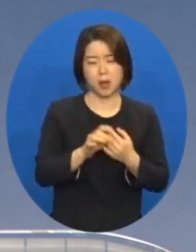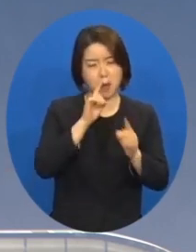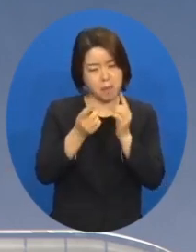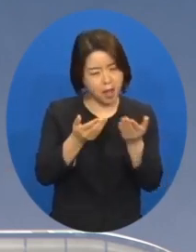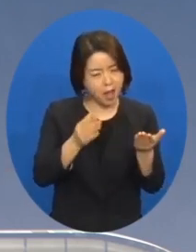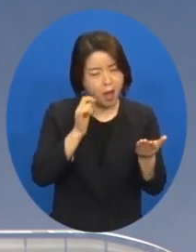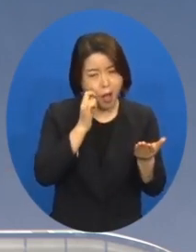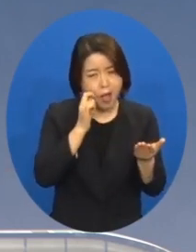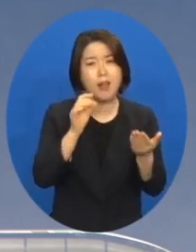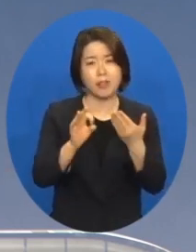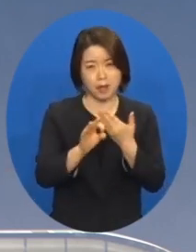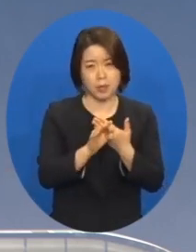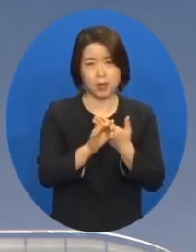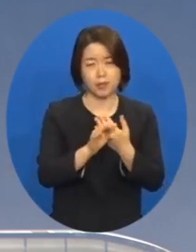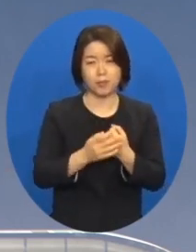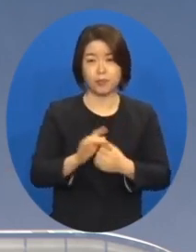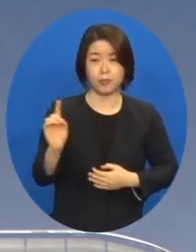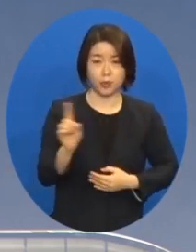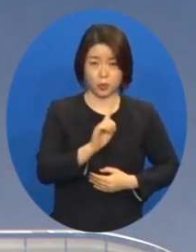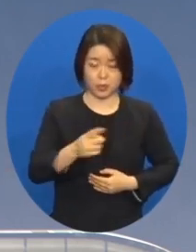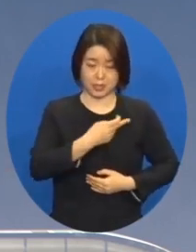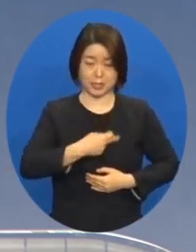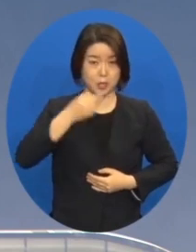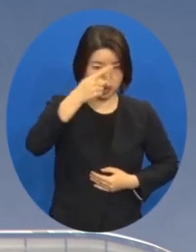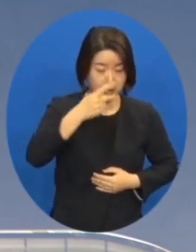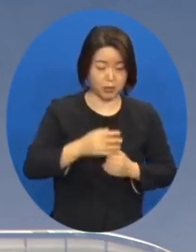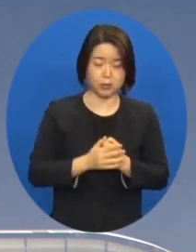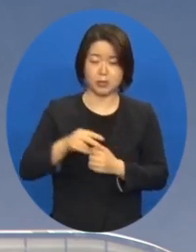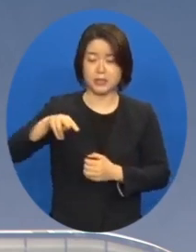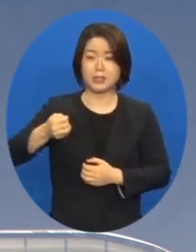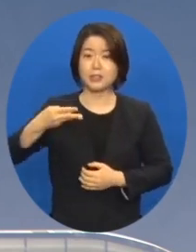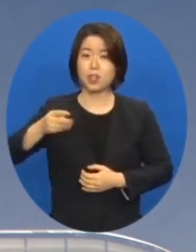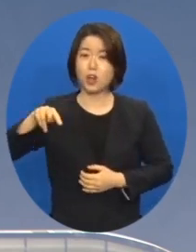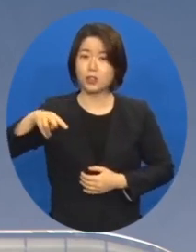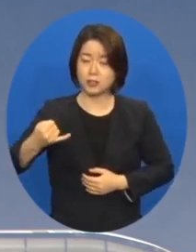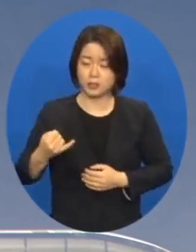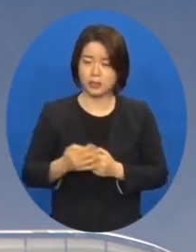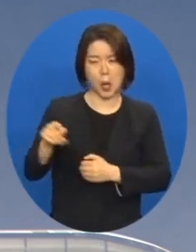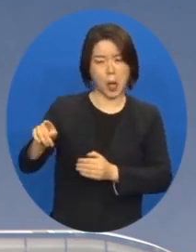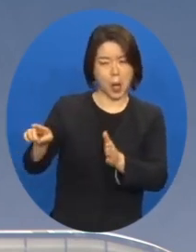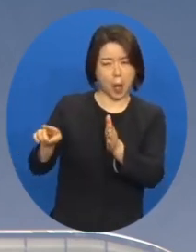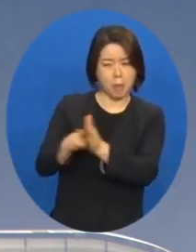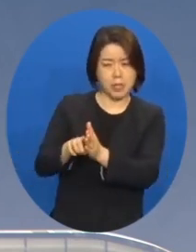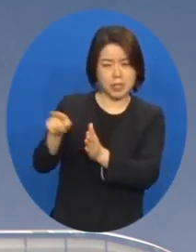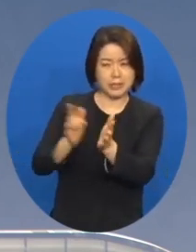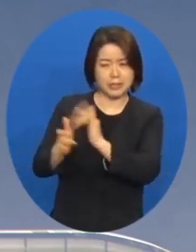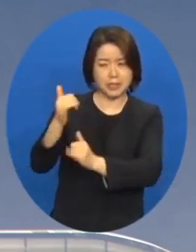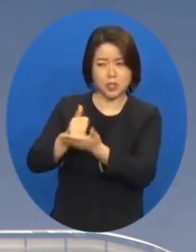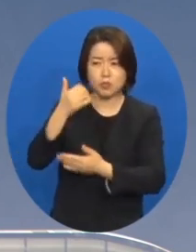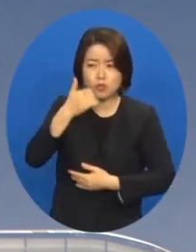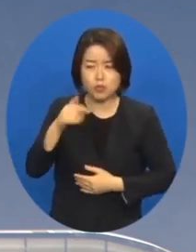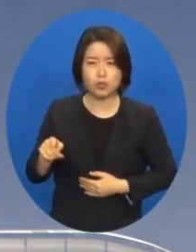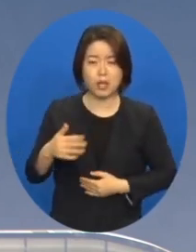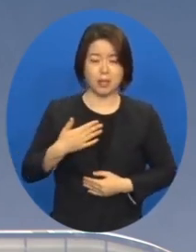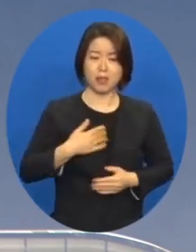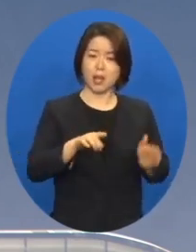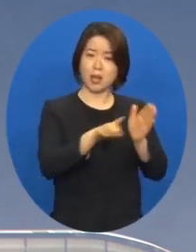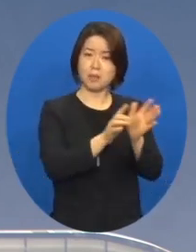없다면 도대체 사도 바울과 또 스터드 선교사가 믿는 그 예수님은 누구며 내가 믿는 예수님은